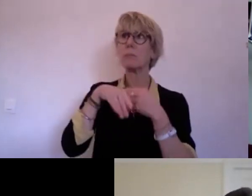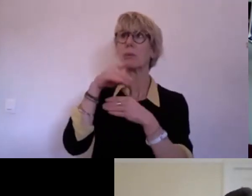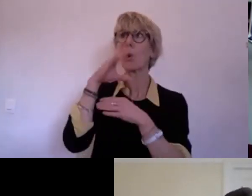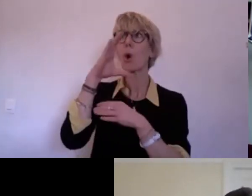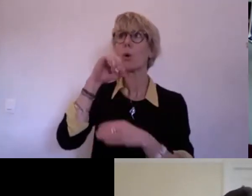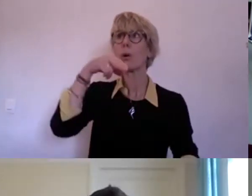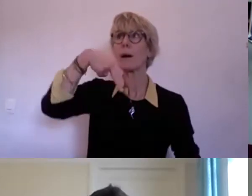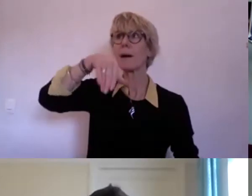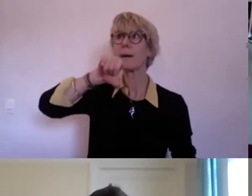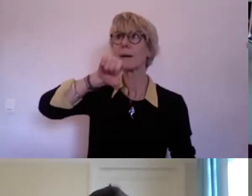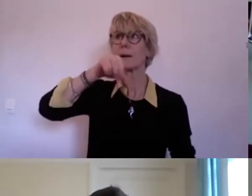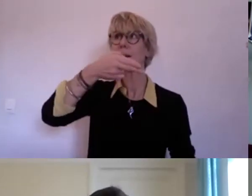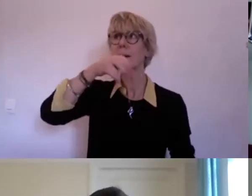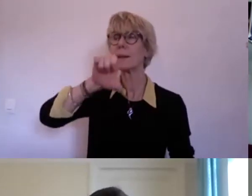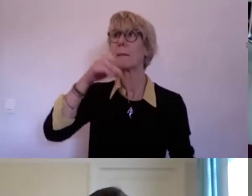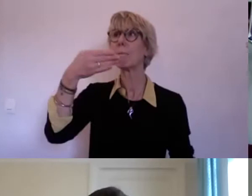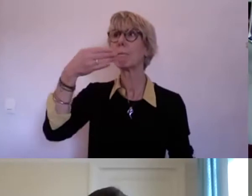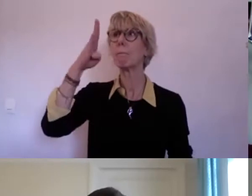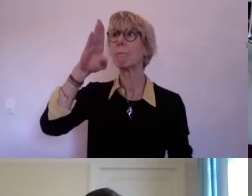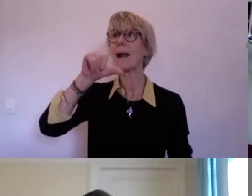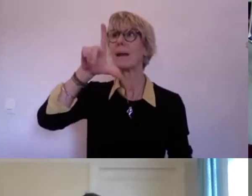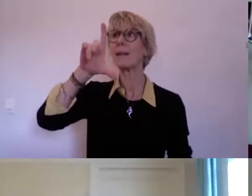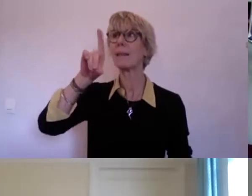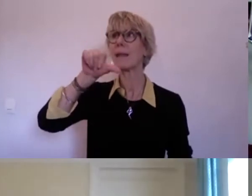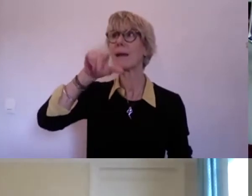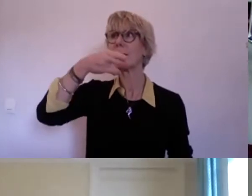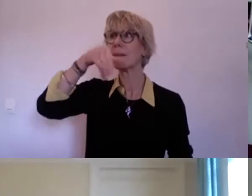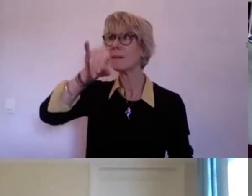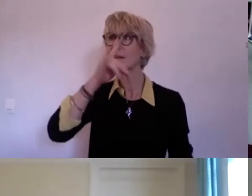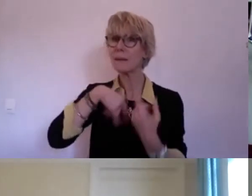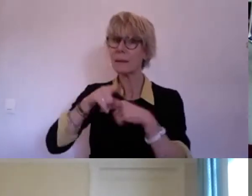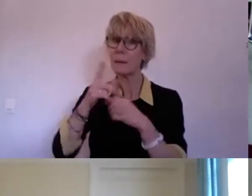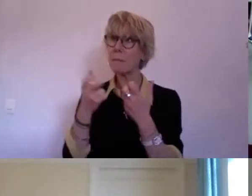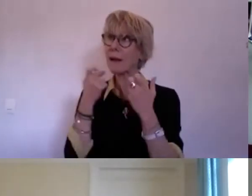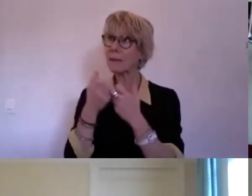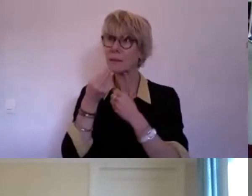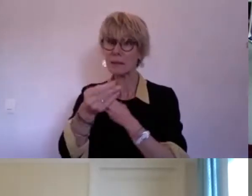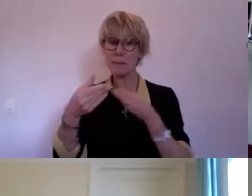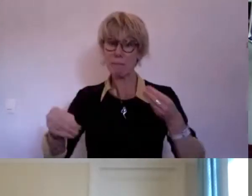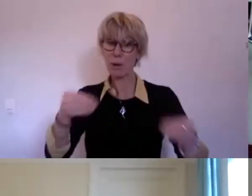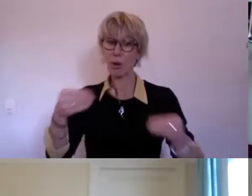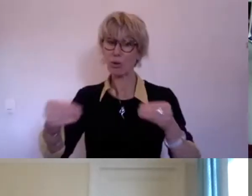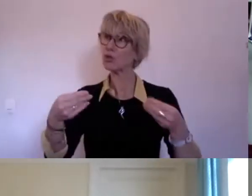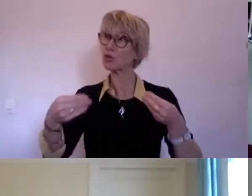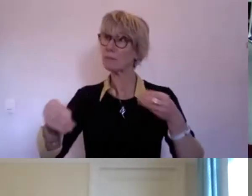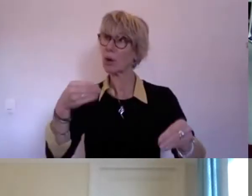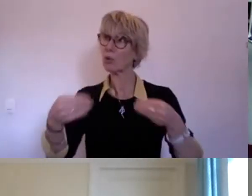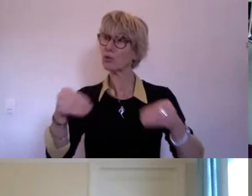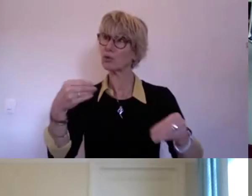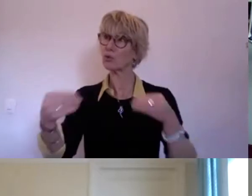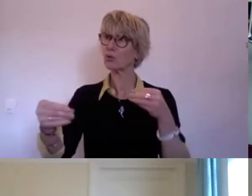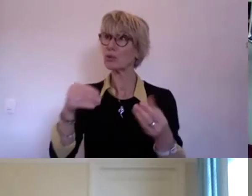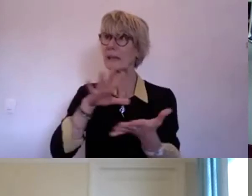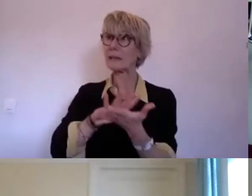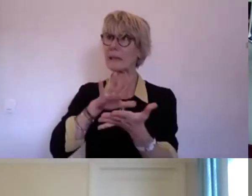précise concernant les planches tactiles mises à disposition avec audiodescription en ligne que Corinne évoquait. Le public à